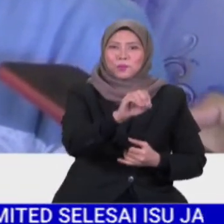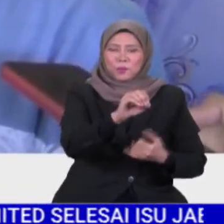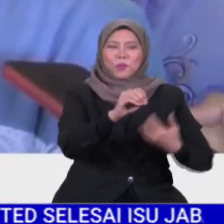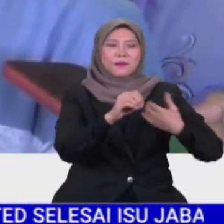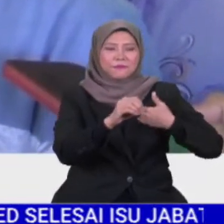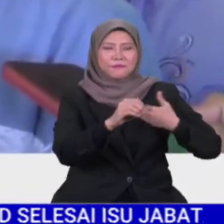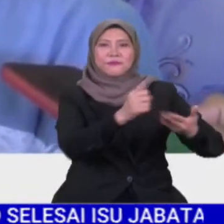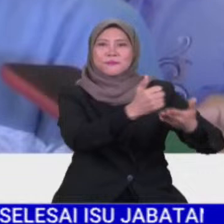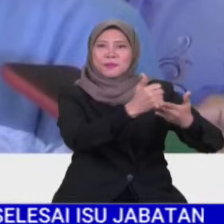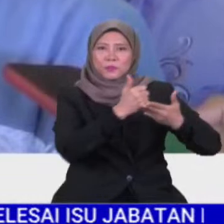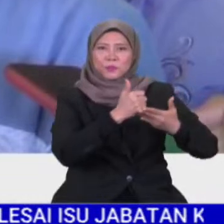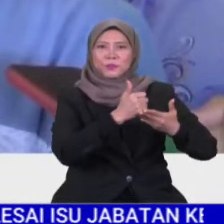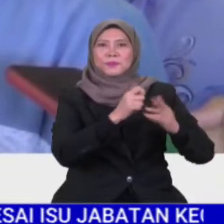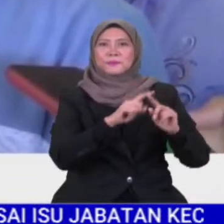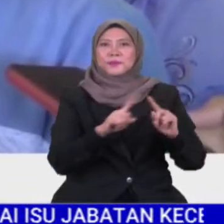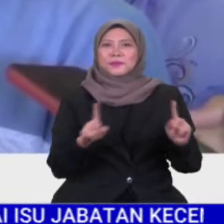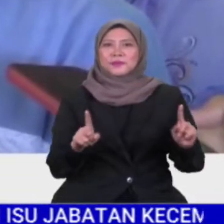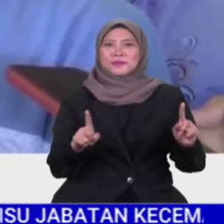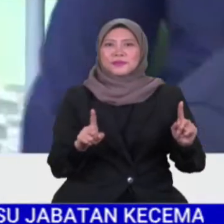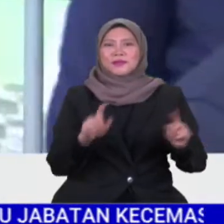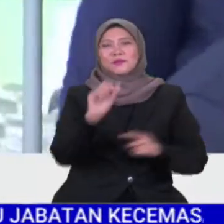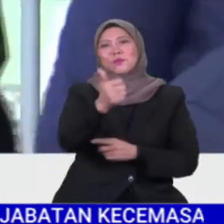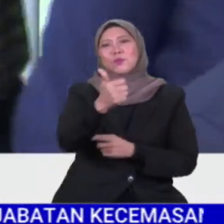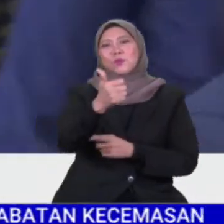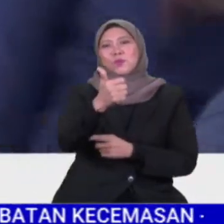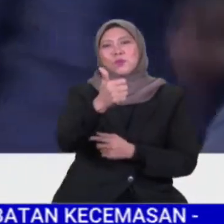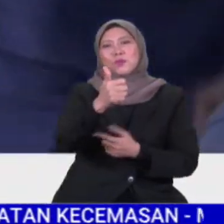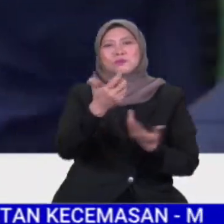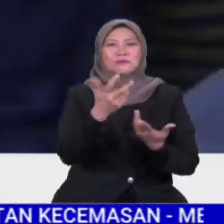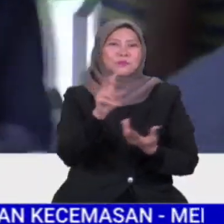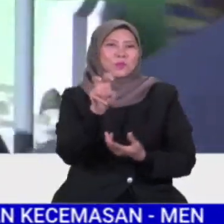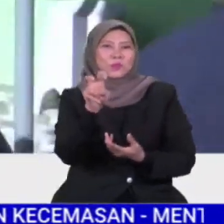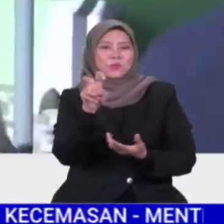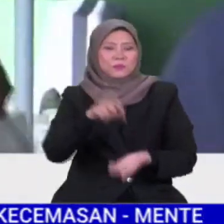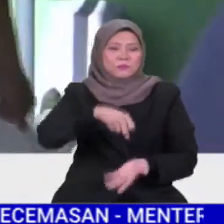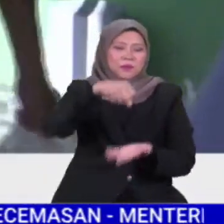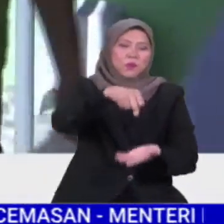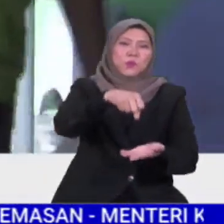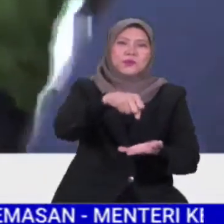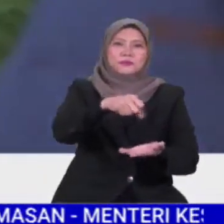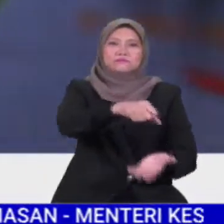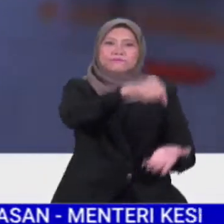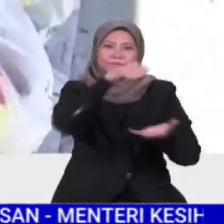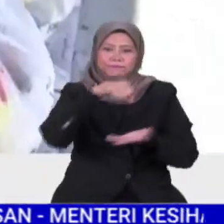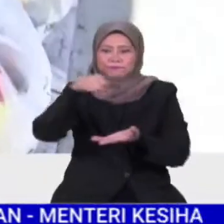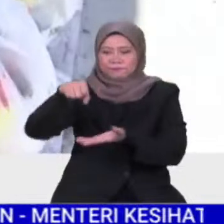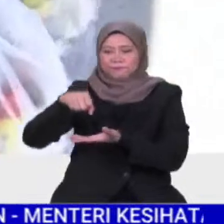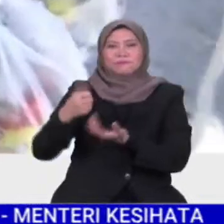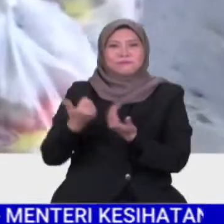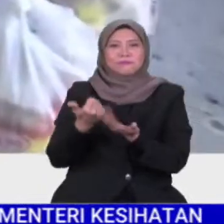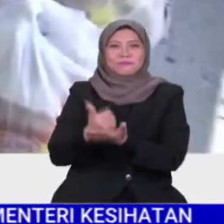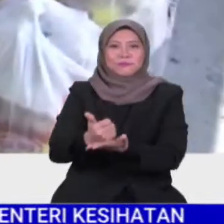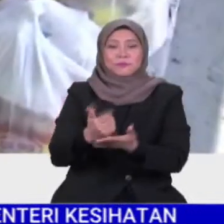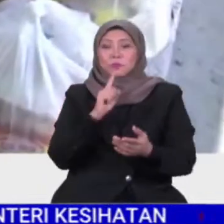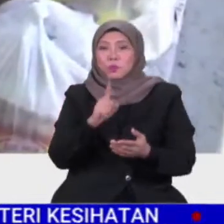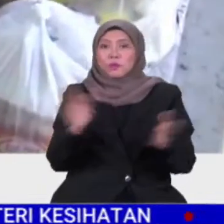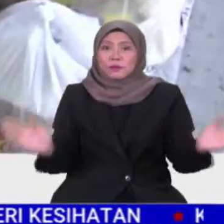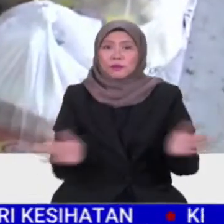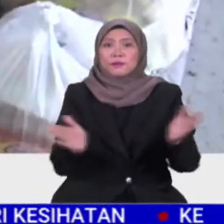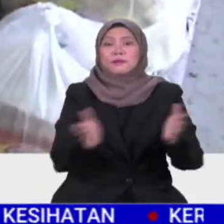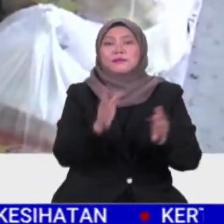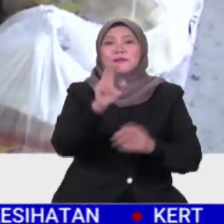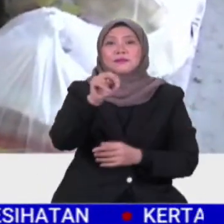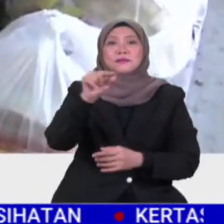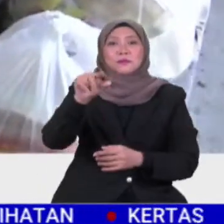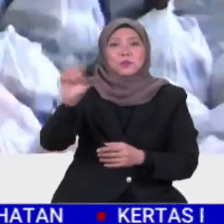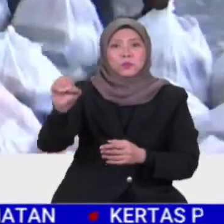tapi dalam 10 bakul, 20 bakul macam tu. Kita memang sangat menggalakkan kepada NGO